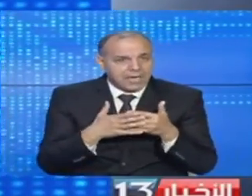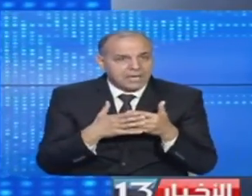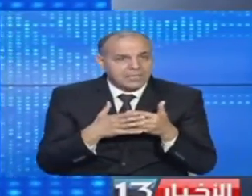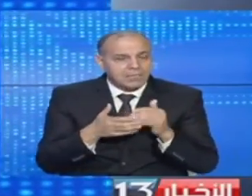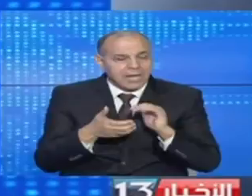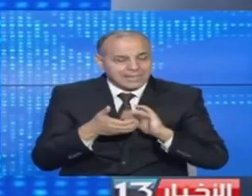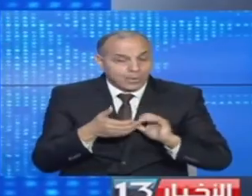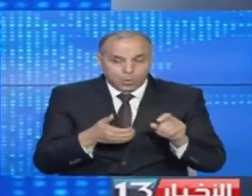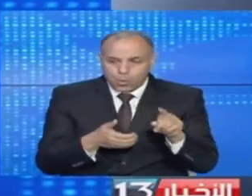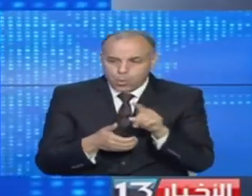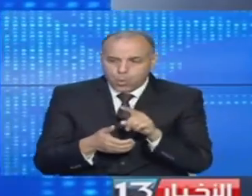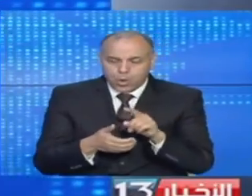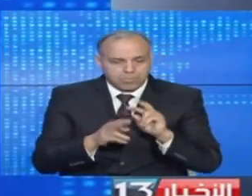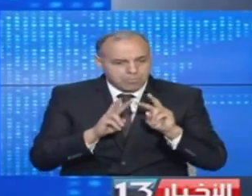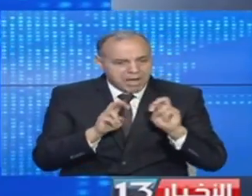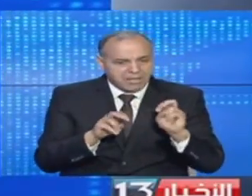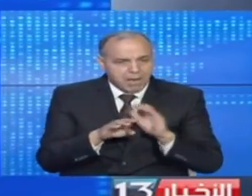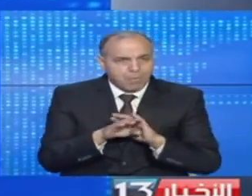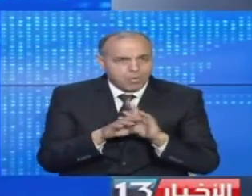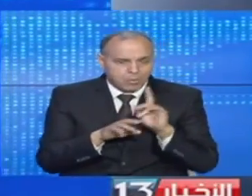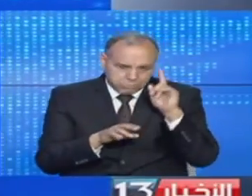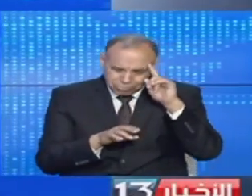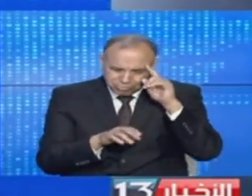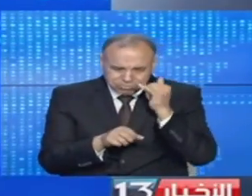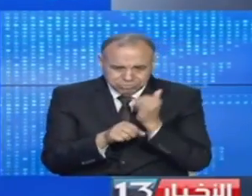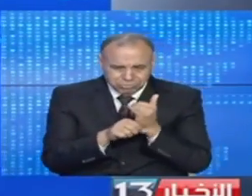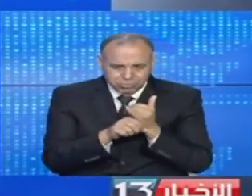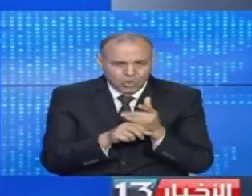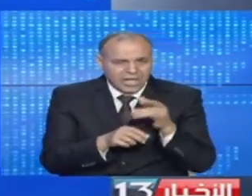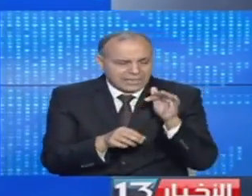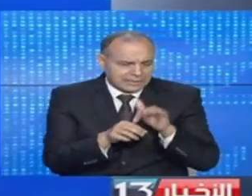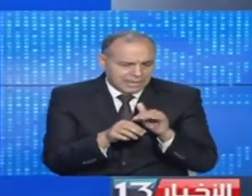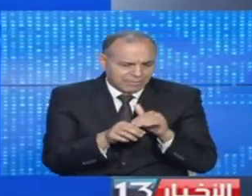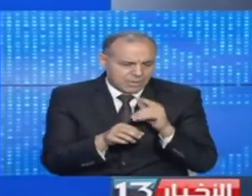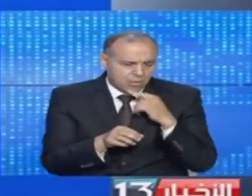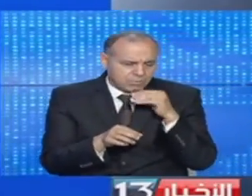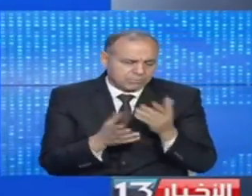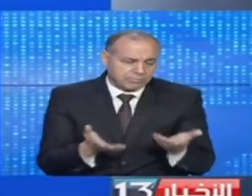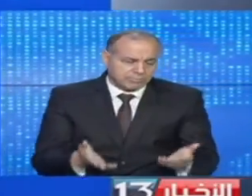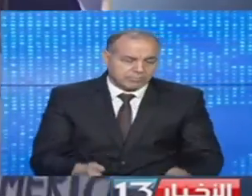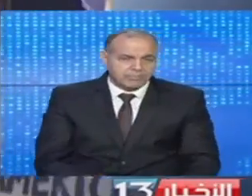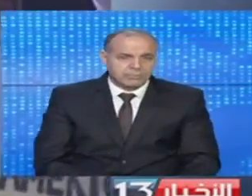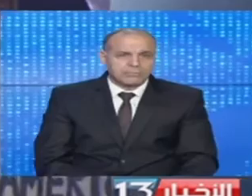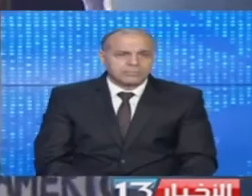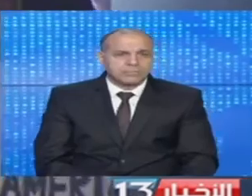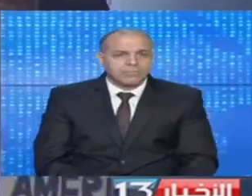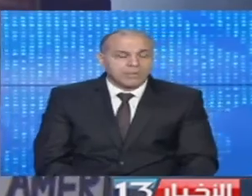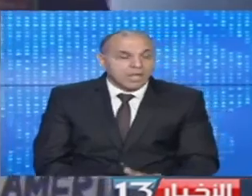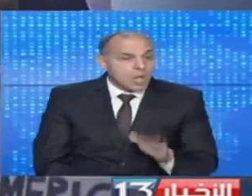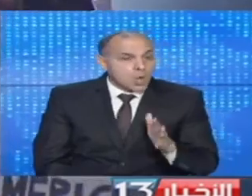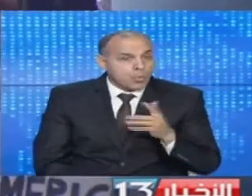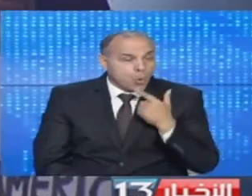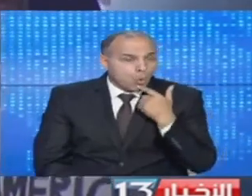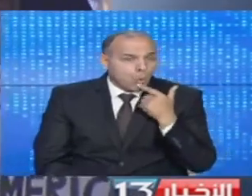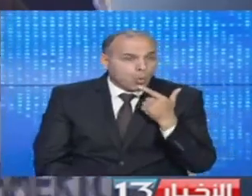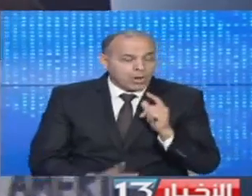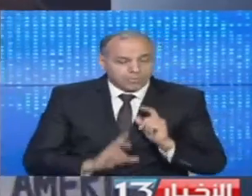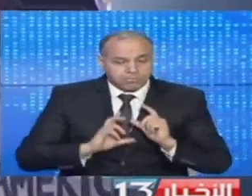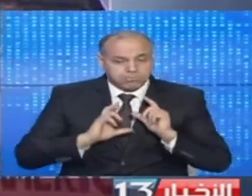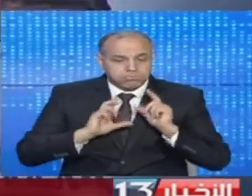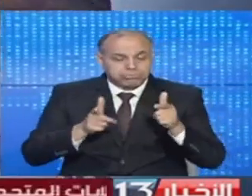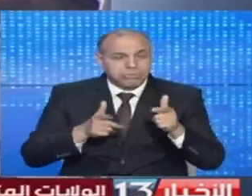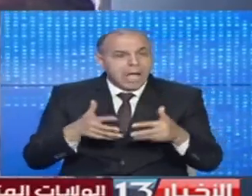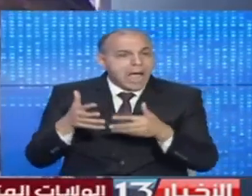الاتحاديين التحقيق في مزاعم خلافات في عمليه التصويت يبدو ان عمليه انتقال السلطه